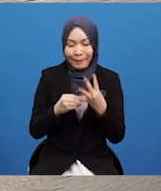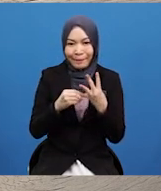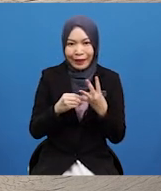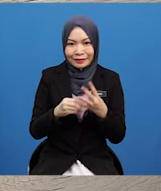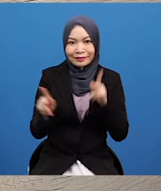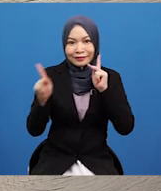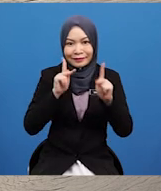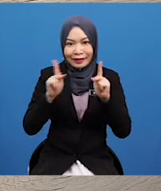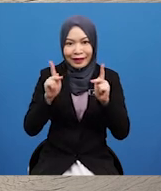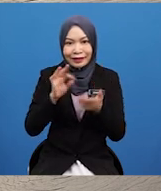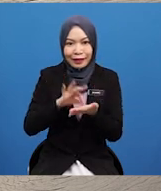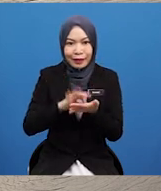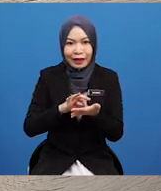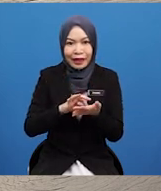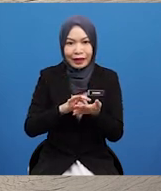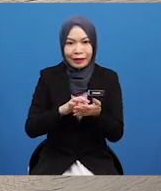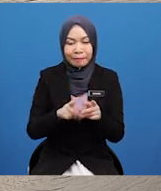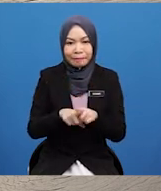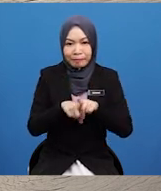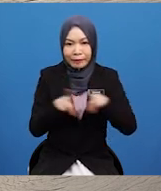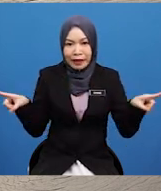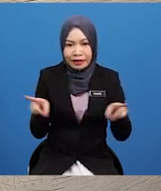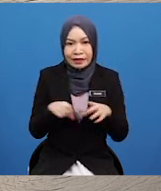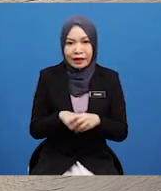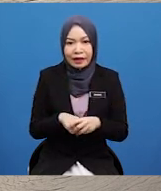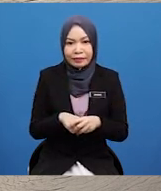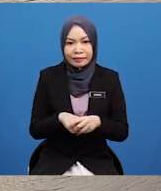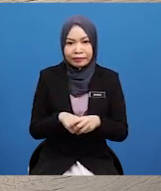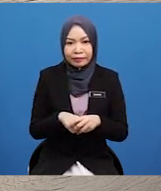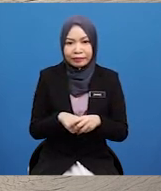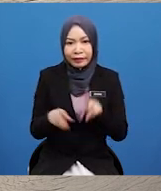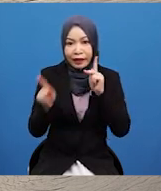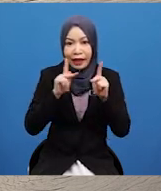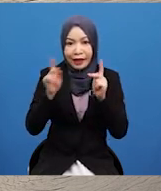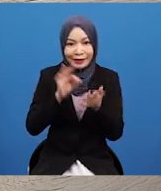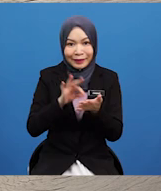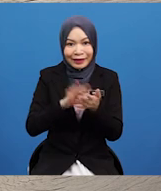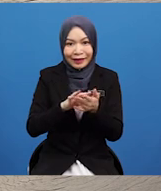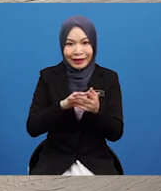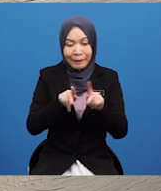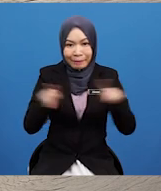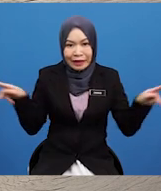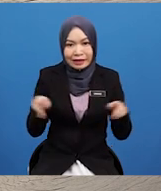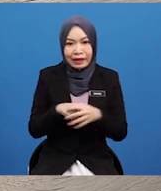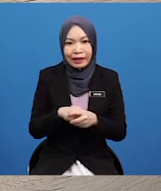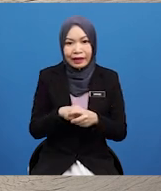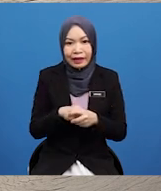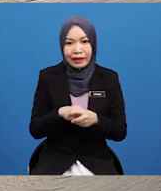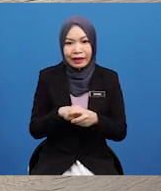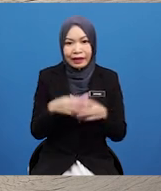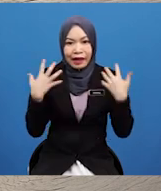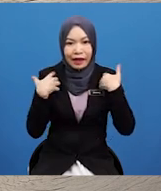Kata bilangan pisahan. Fungsi kata bilangan pisahan adalah sebagai